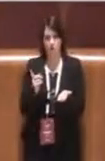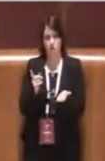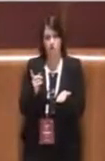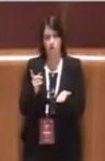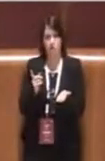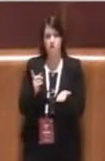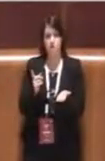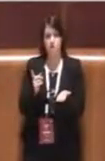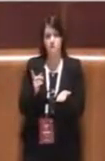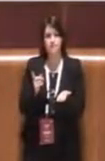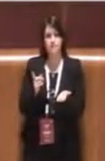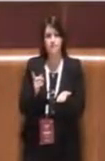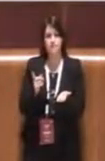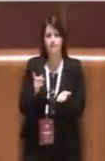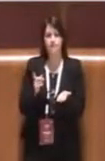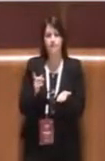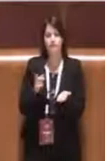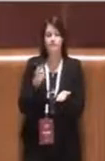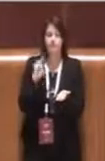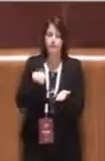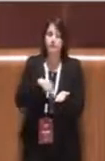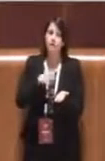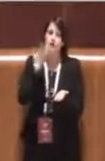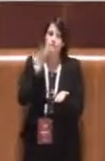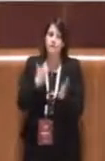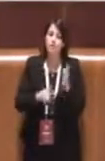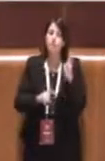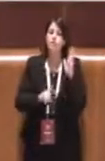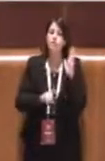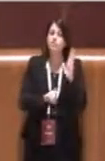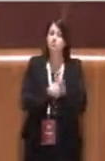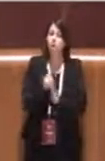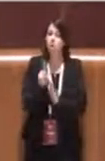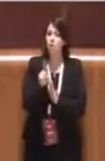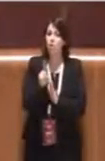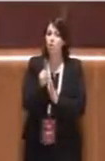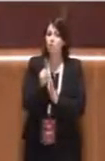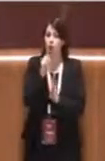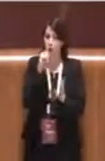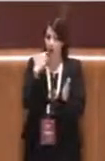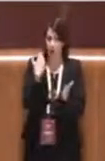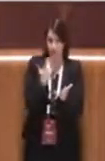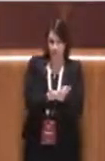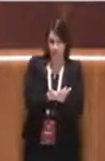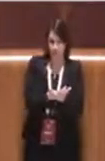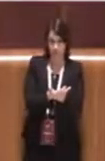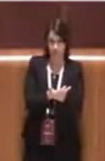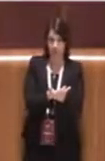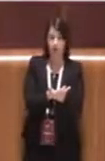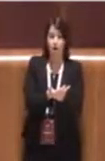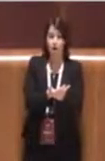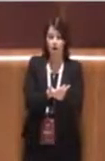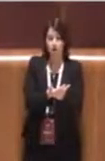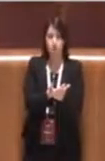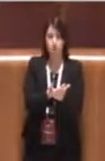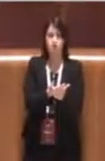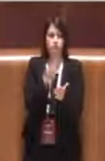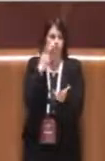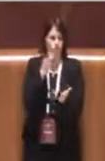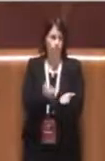a trovare una soluzione ad un problema che necessita da